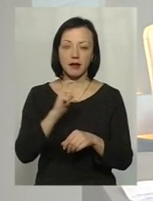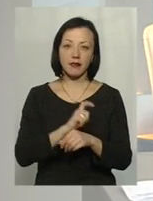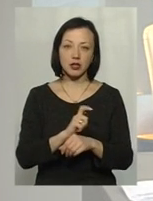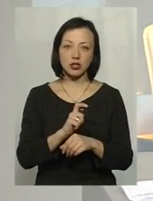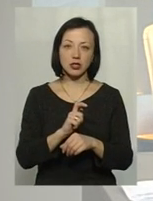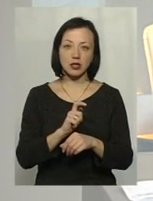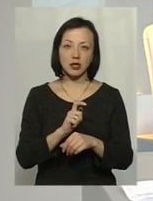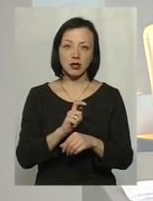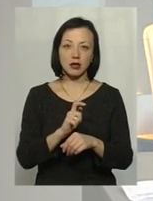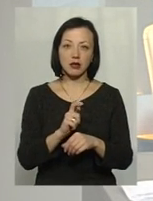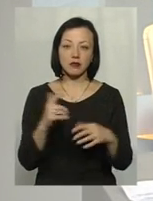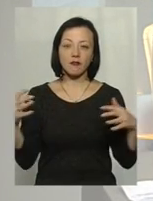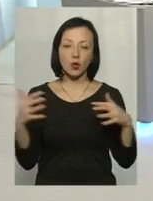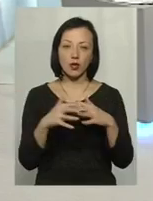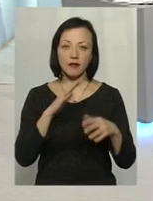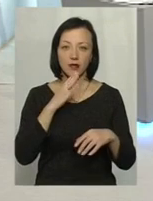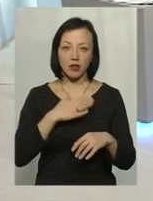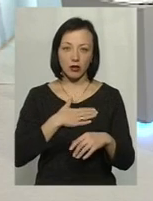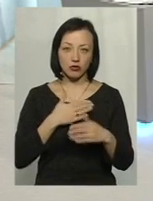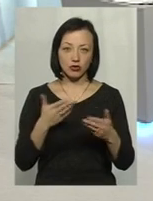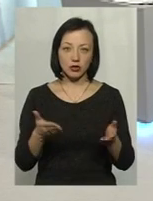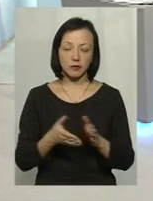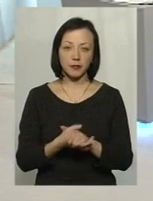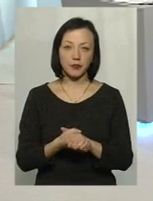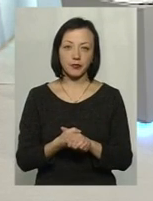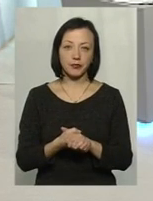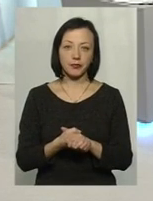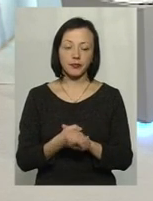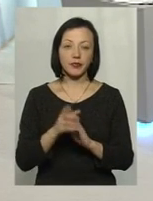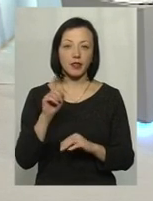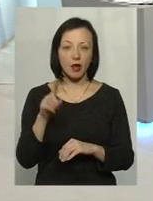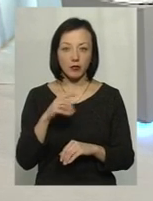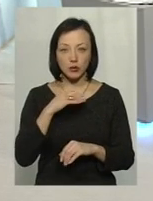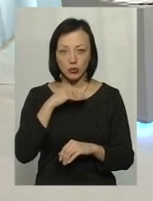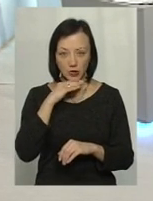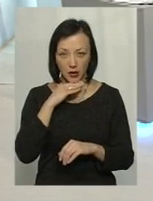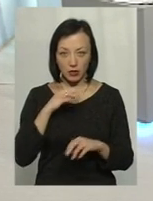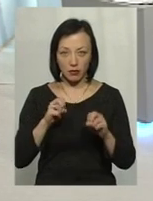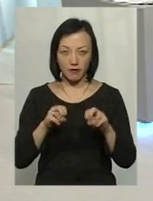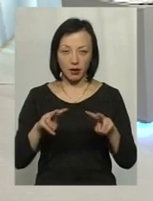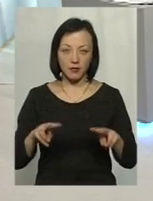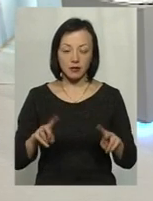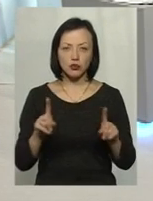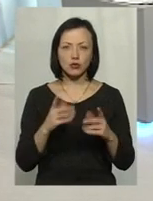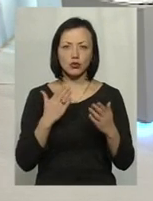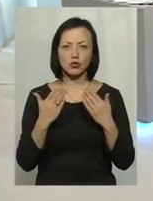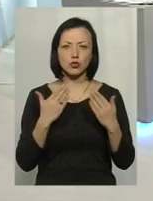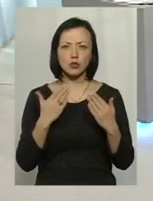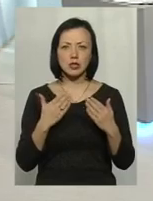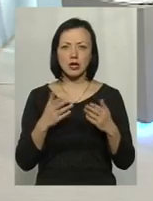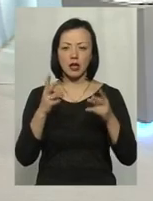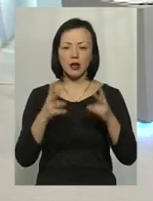перевищують зведення з фронтів наших. Там достатньо фахівців, що стосується